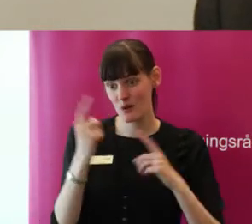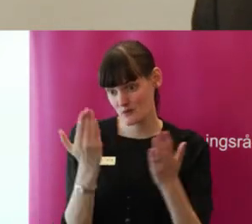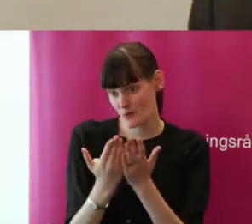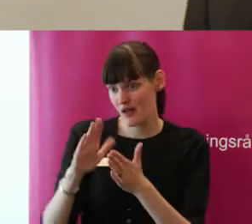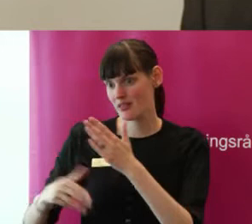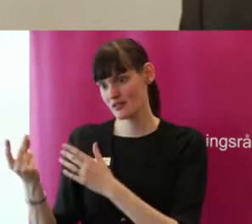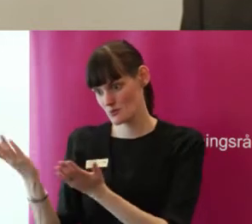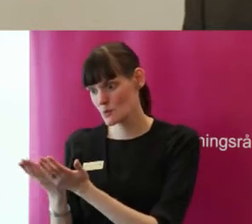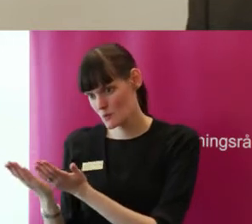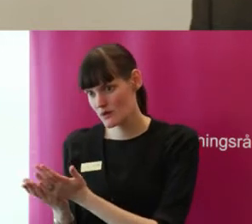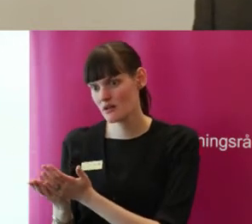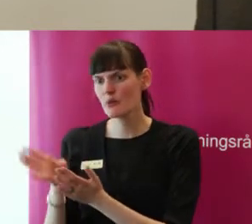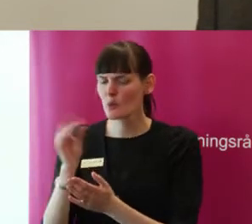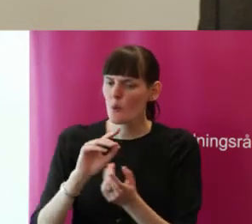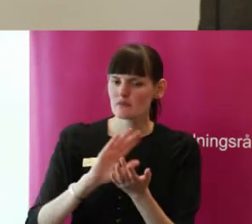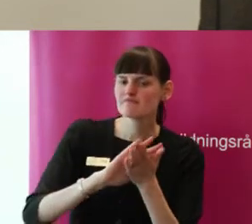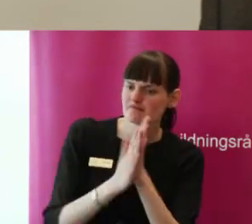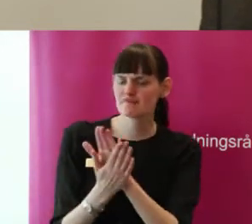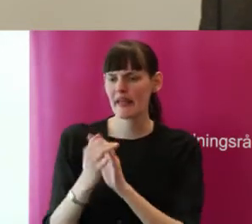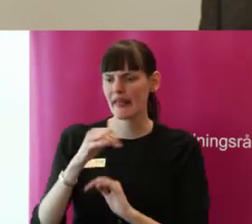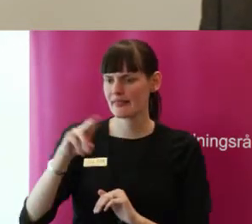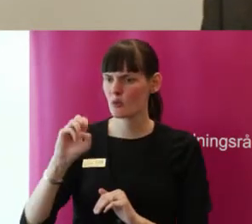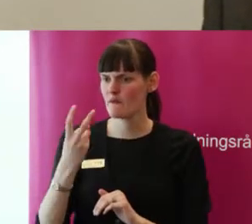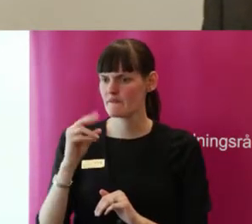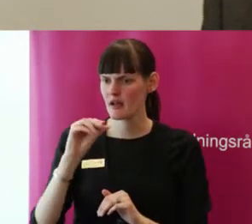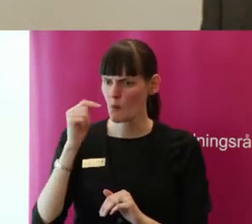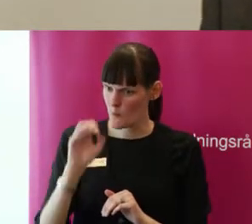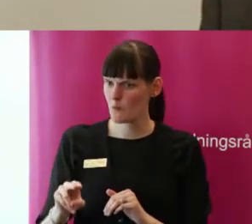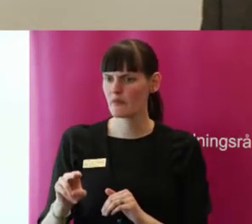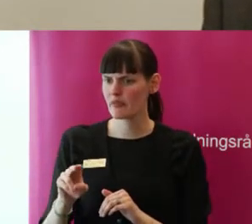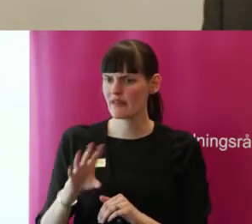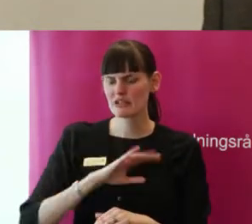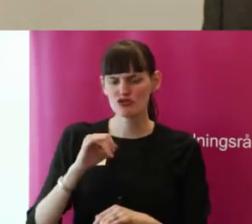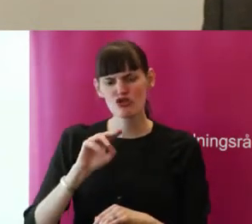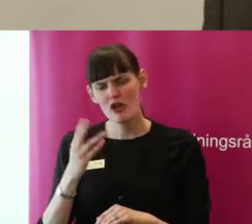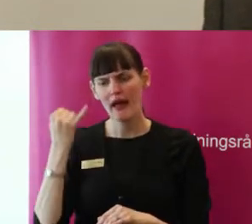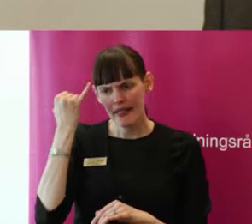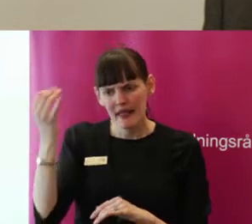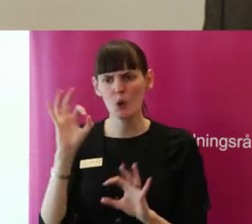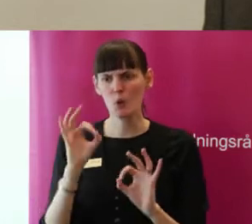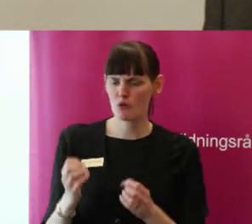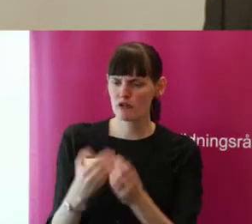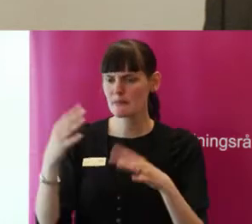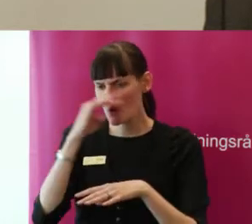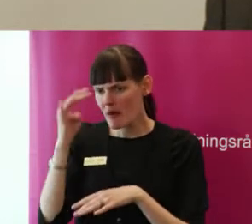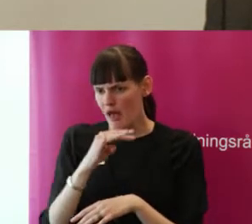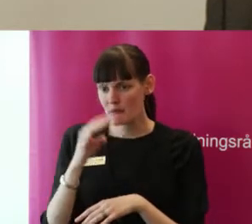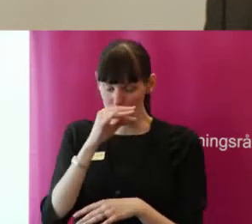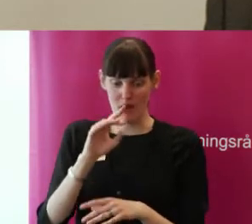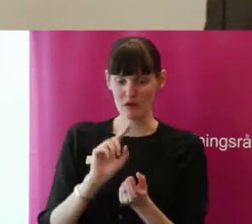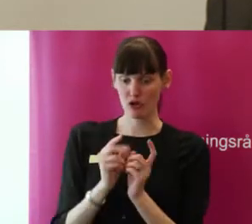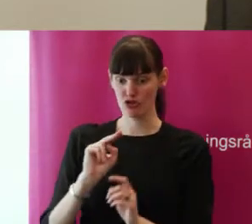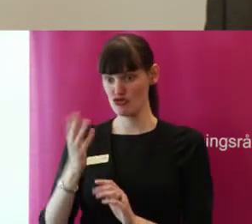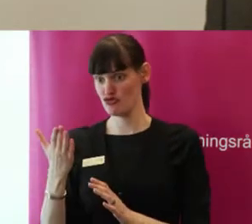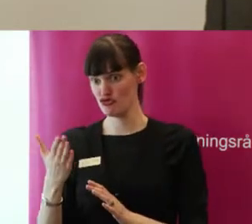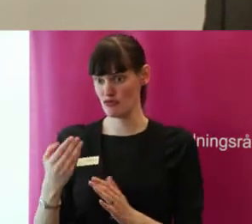så blir det innovation. Det blir nya idéer om hur man ska lösa problem som kanske inte fanns tidigare eller som fanns tidigare, men där man får